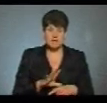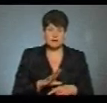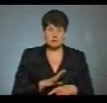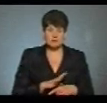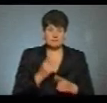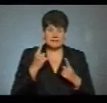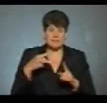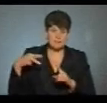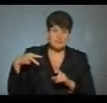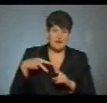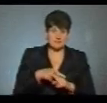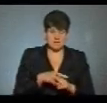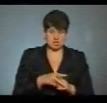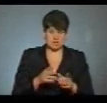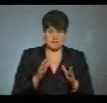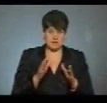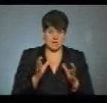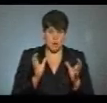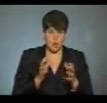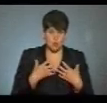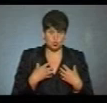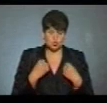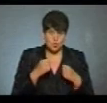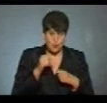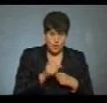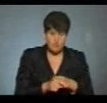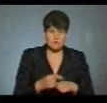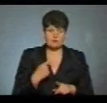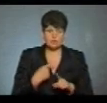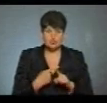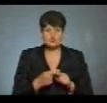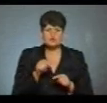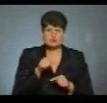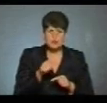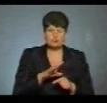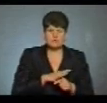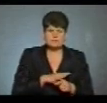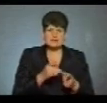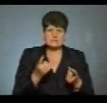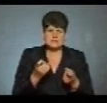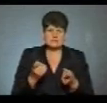колосальним навантаженням на систему охорони здоров'я, а ще тим, що в процес були б залучені